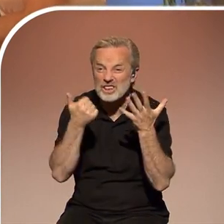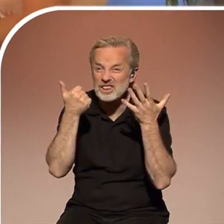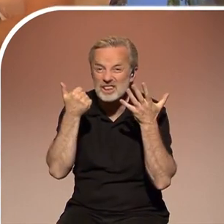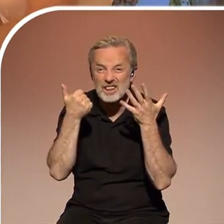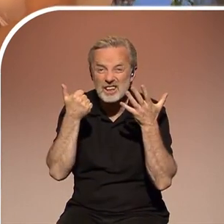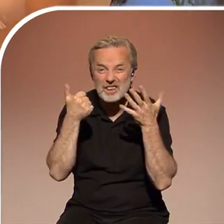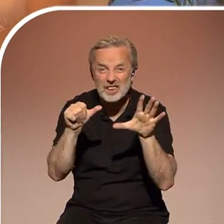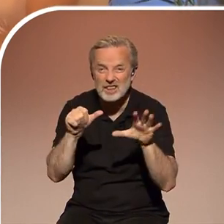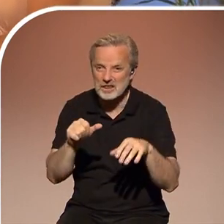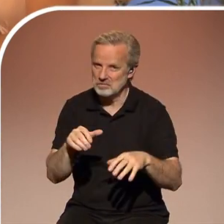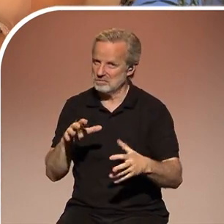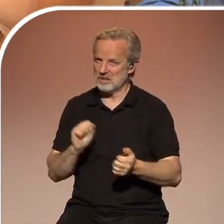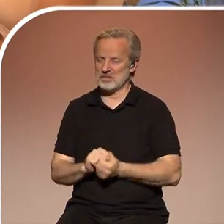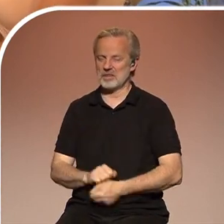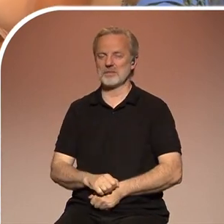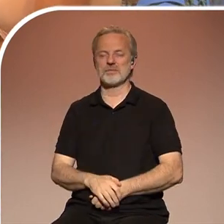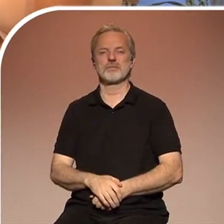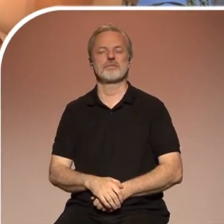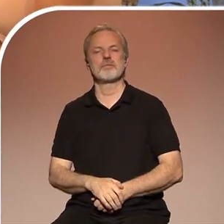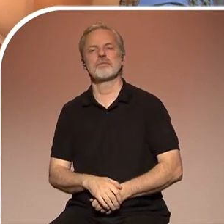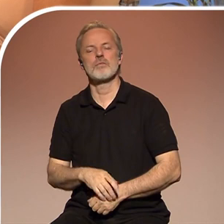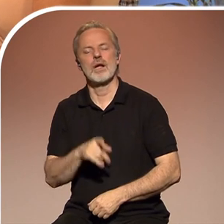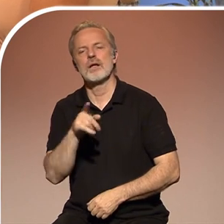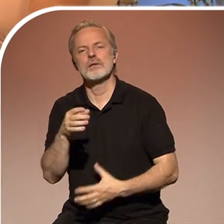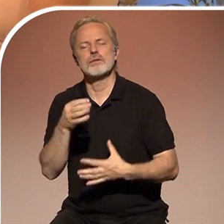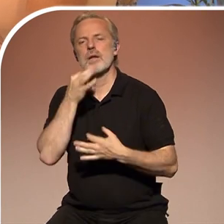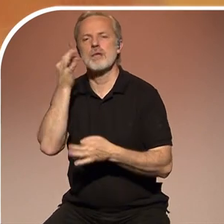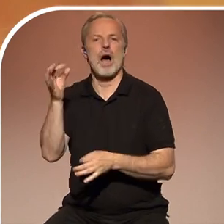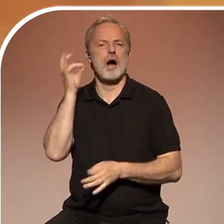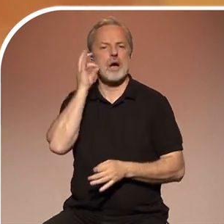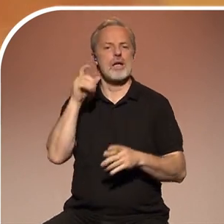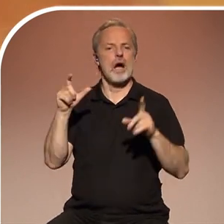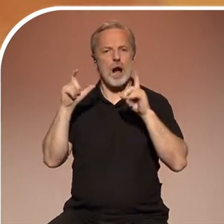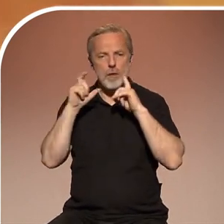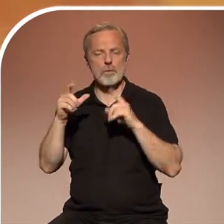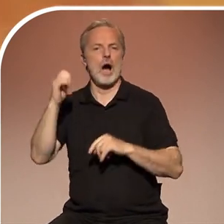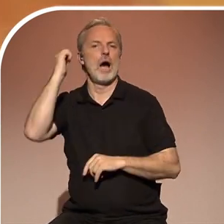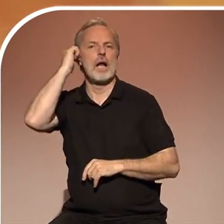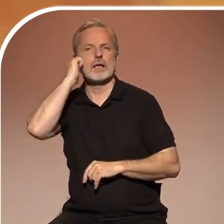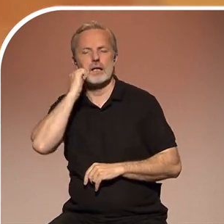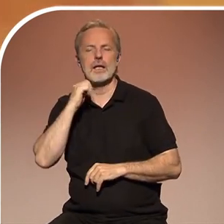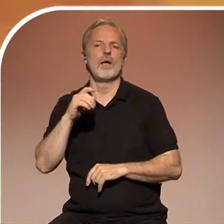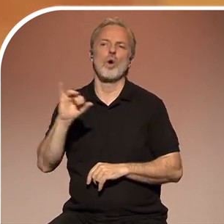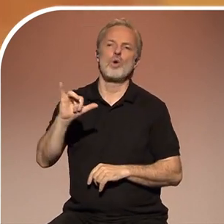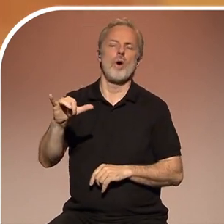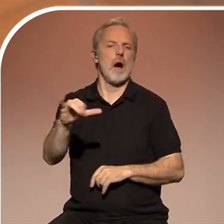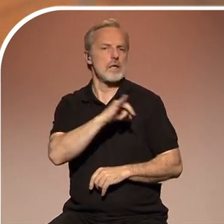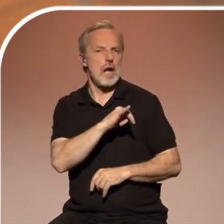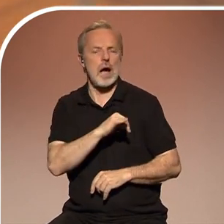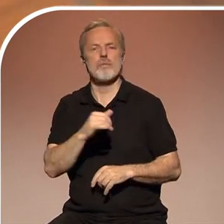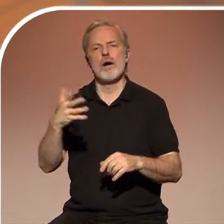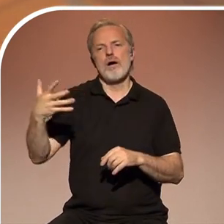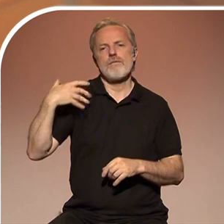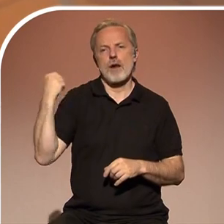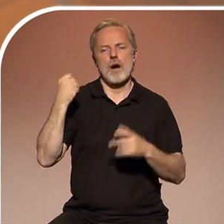a vy organizačně nám i povězte, vlastně kam vůbec se dostanou lidé, kteří budou mít právě zájem o návštěvu farmářských slavností, jaká